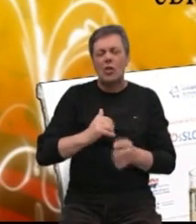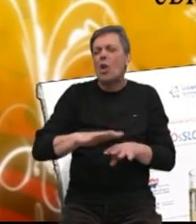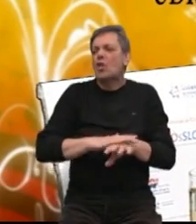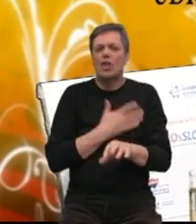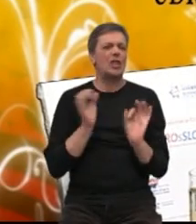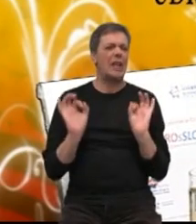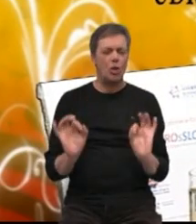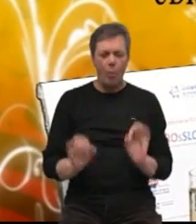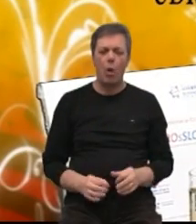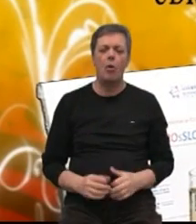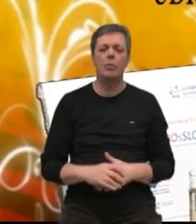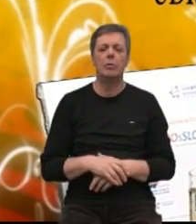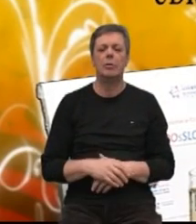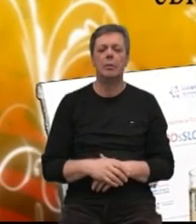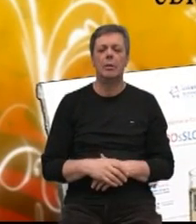se dobro,